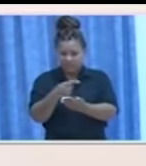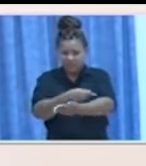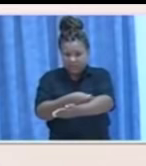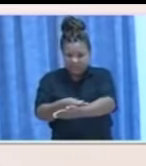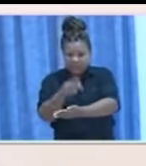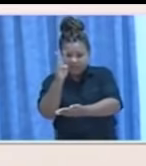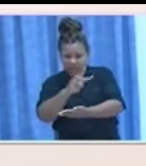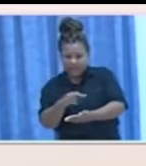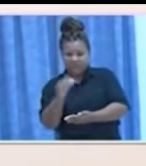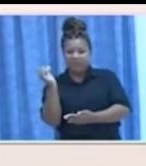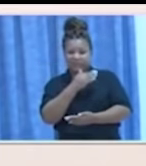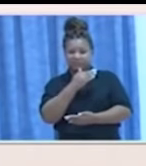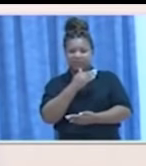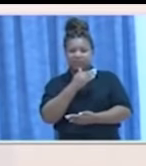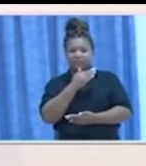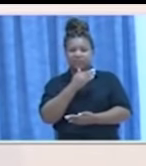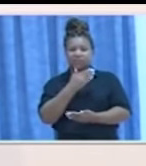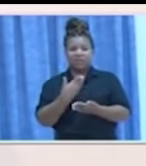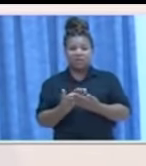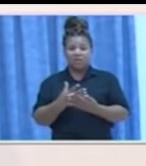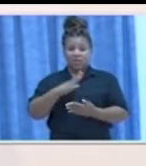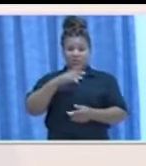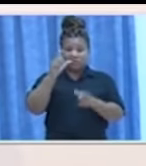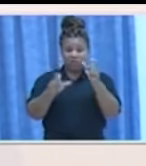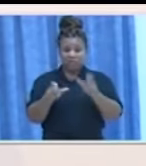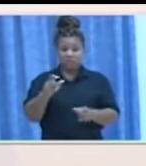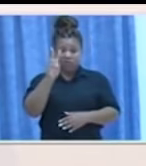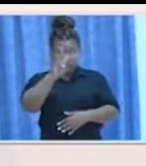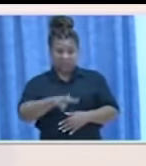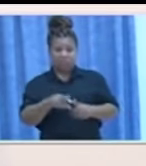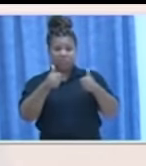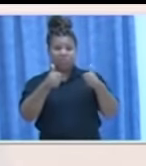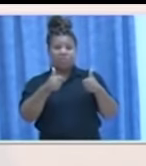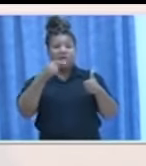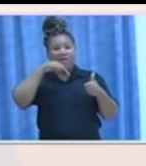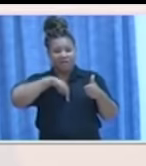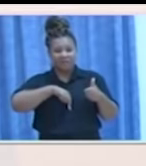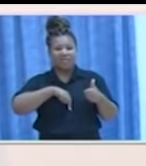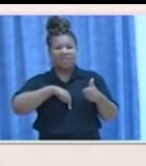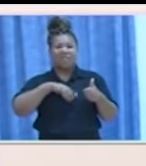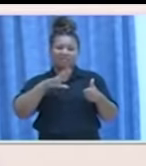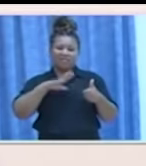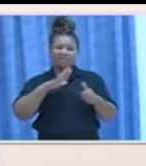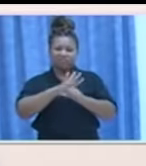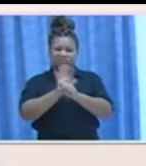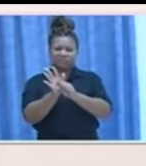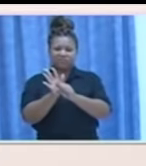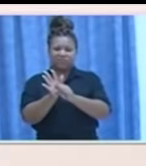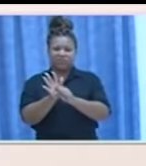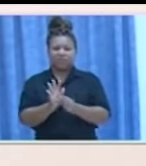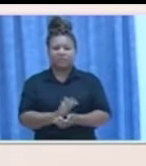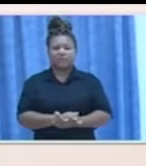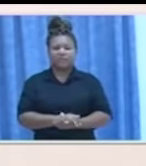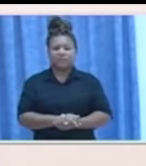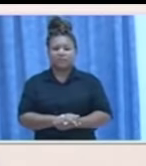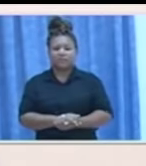ne peut pas développer ce qu'il dit tous les symptômes, mais c'est moi qui ai infecté son symptôme, qui est resté tigine, ou même pas se manifester du tout.